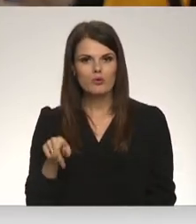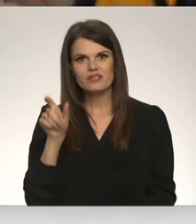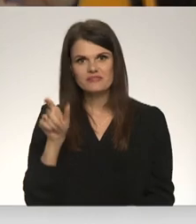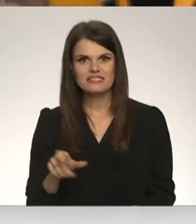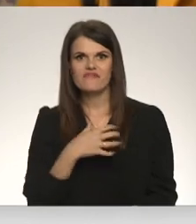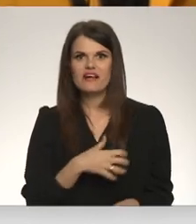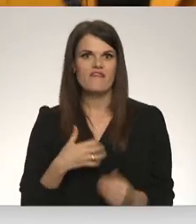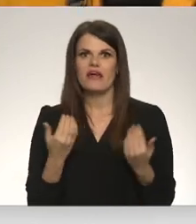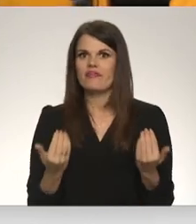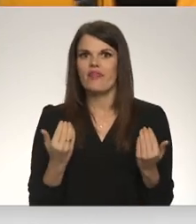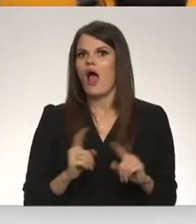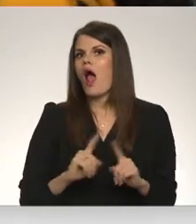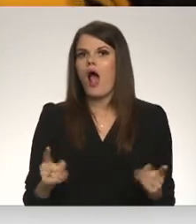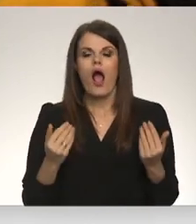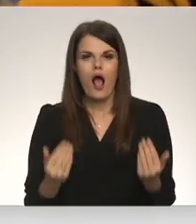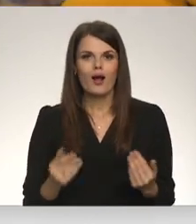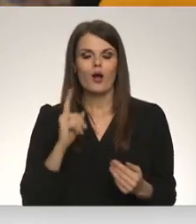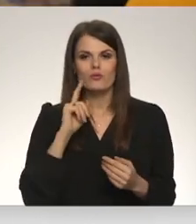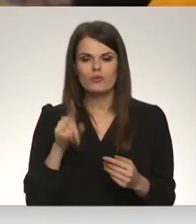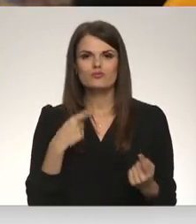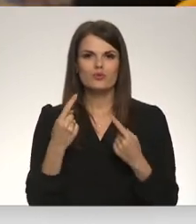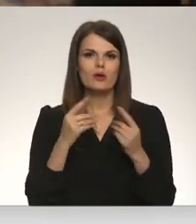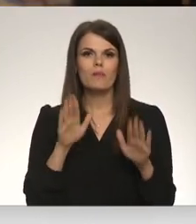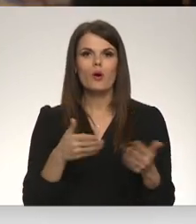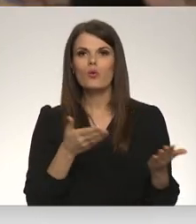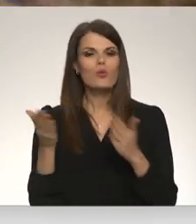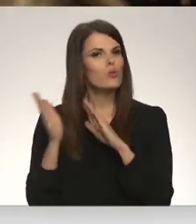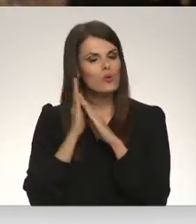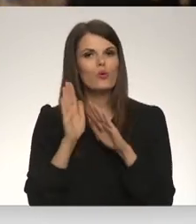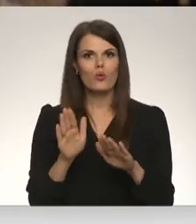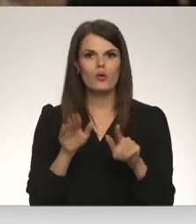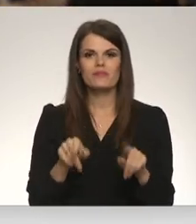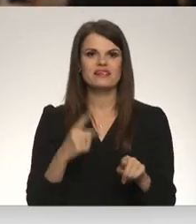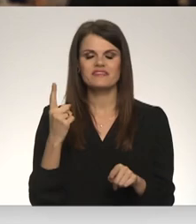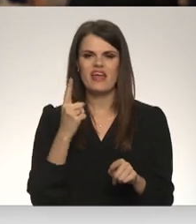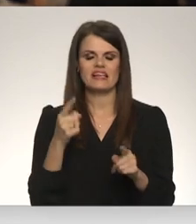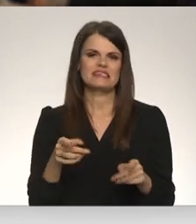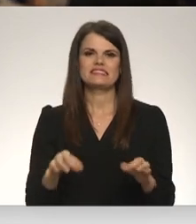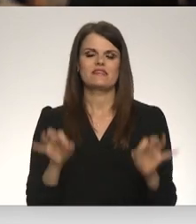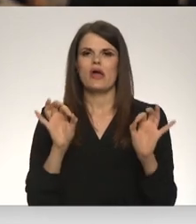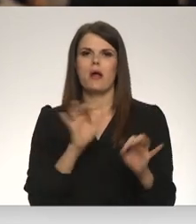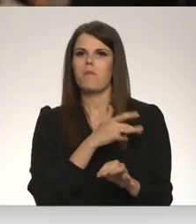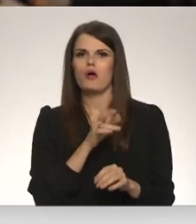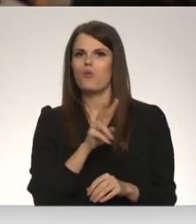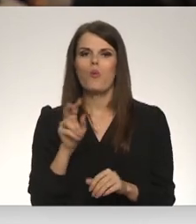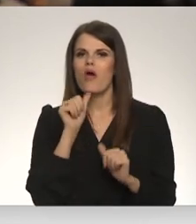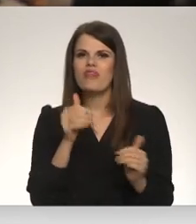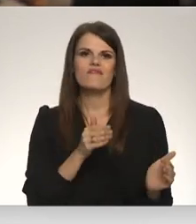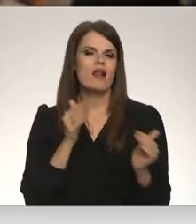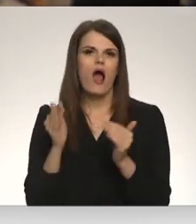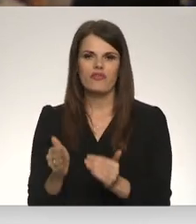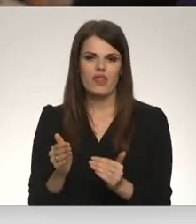vajadzība ir ļoti steidzama un no atkal ir runa par izmitināšanu, kas ir vienīgais patiešām pa īstam steidzamais pakalpojums, kas nevar pagaidīt nevienu